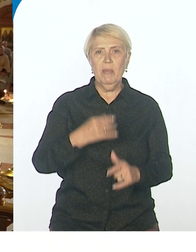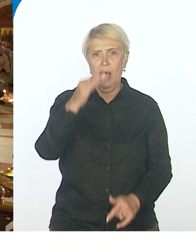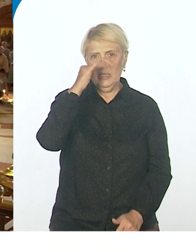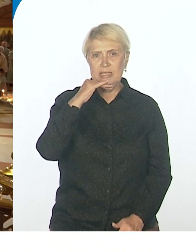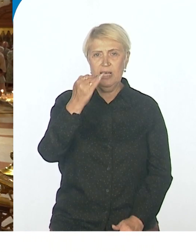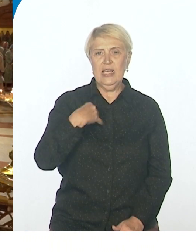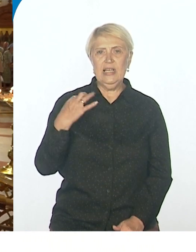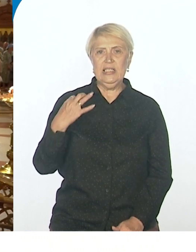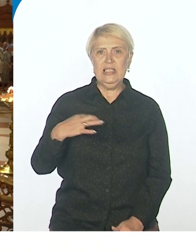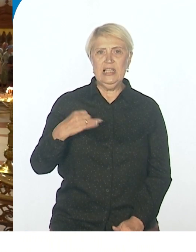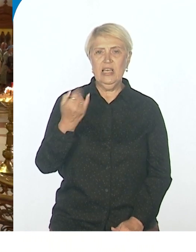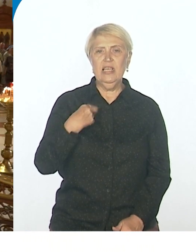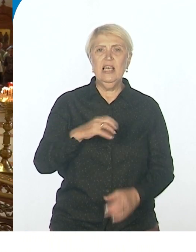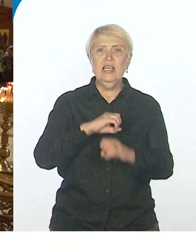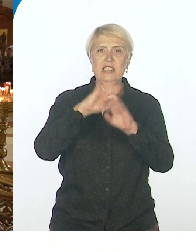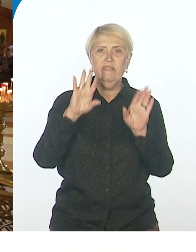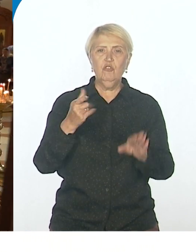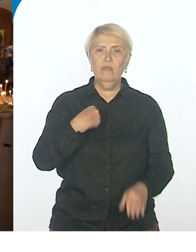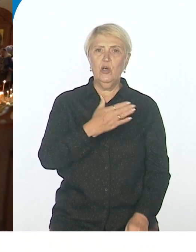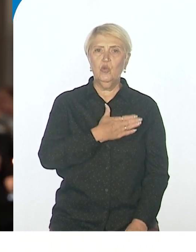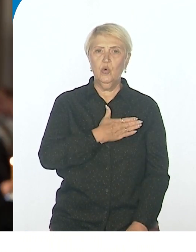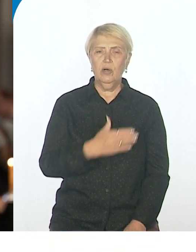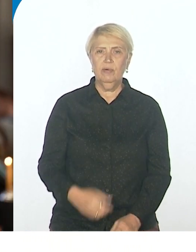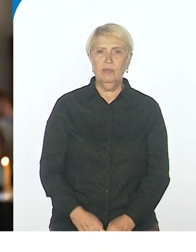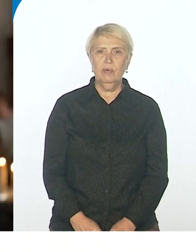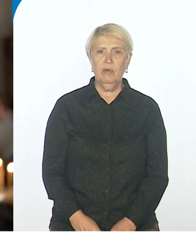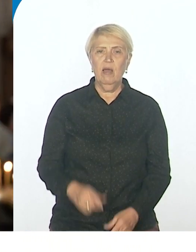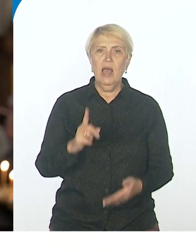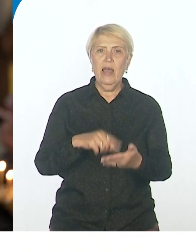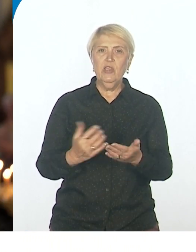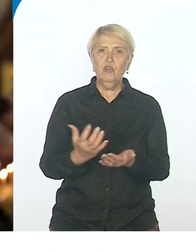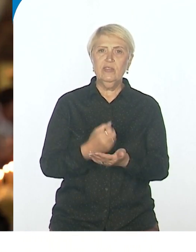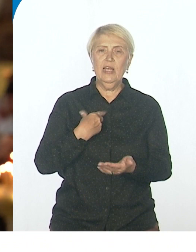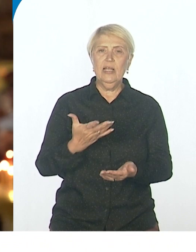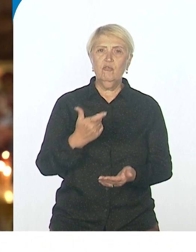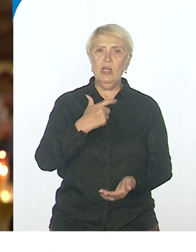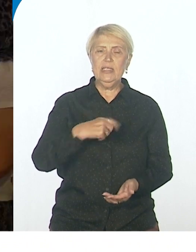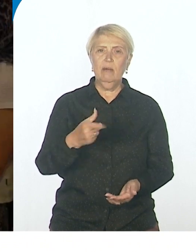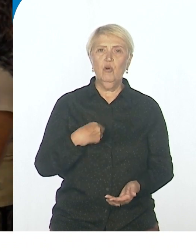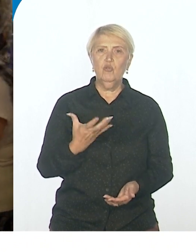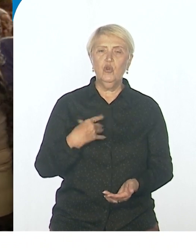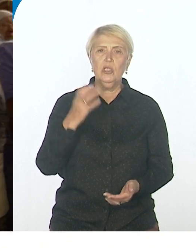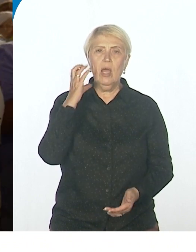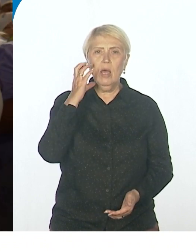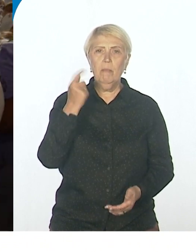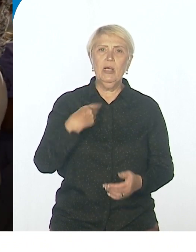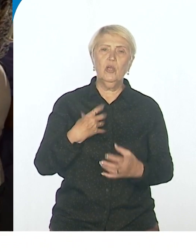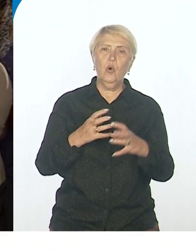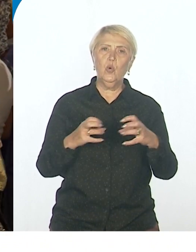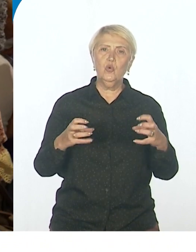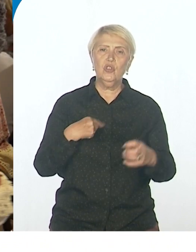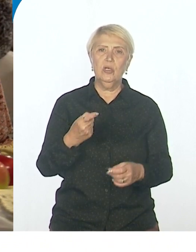и Святаго Духа. Аминь». Верующие взяли с собой в храм фрукты. На праздник Преображения